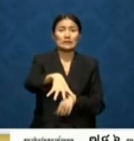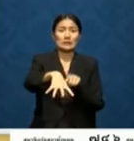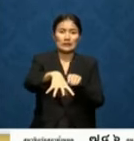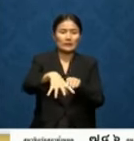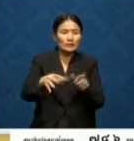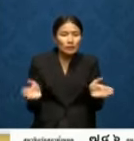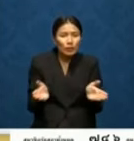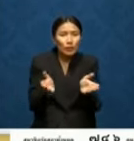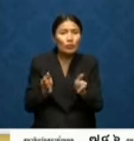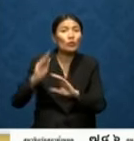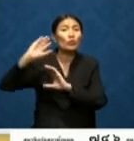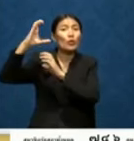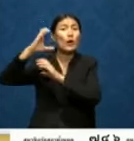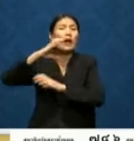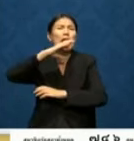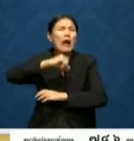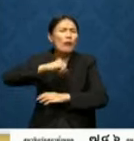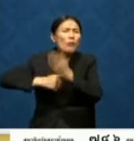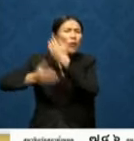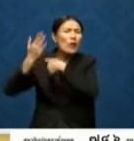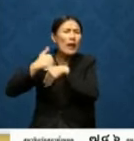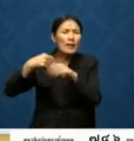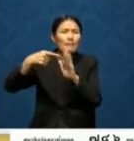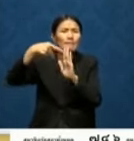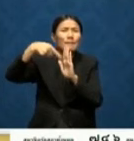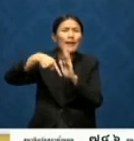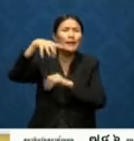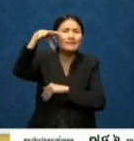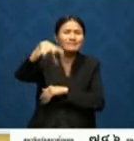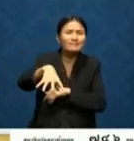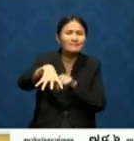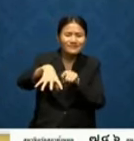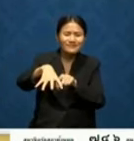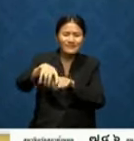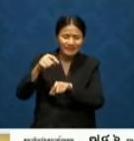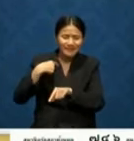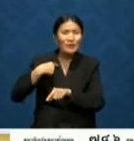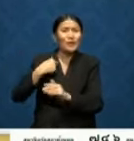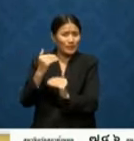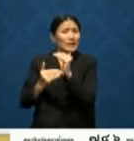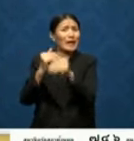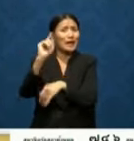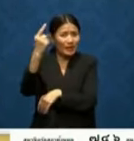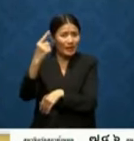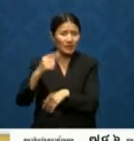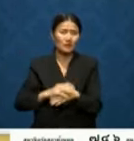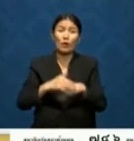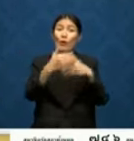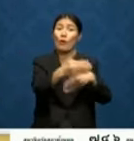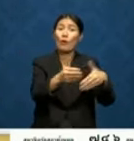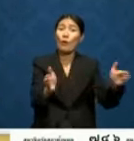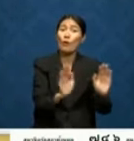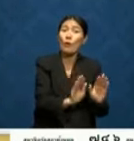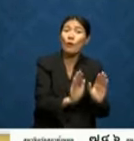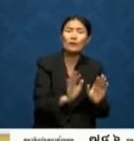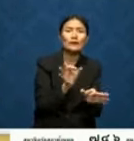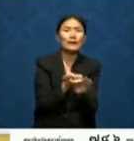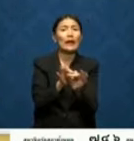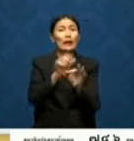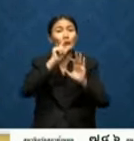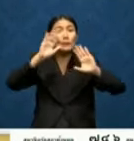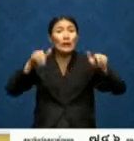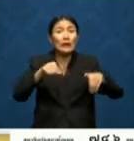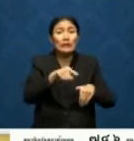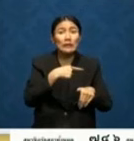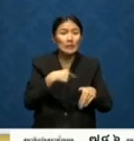รงภาพยนตร์เก่าจังหวัดแพร่มาเป็นพื้นที่สร้างสรรค์เอาโกดังของธนาคารกรุงไทยที่รกร้างว่างเปล่